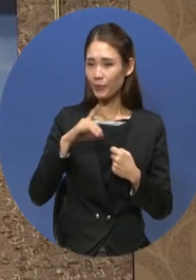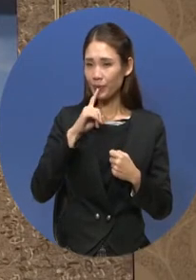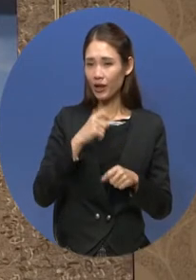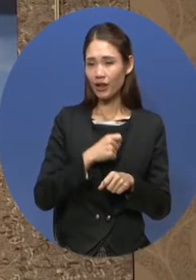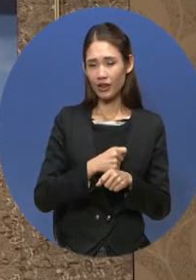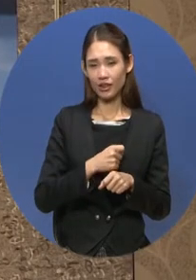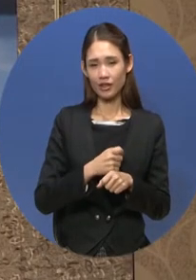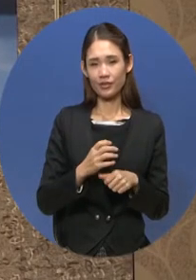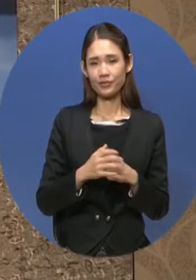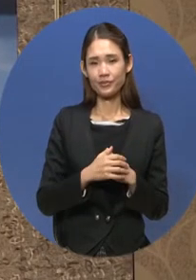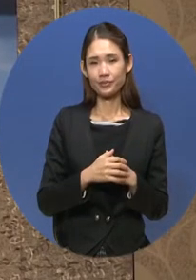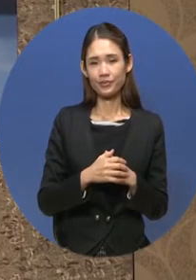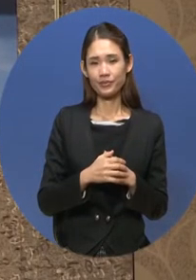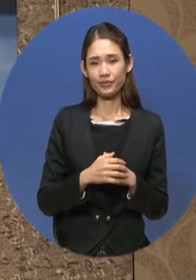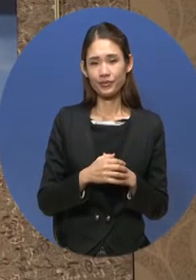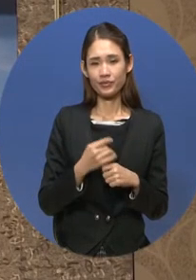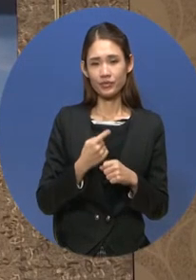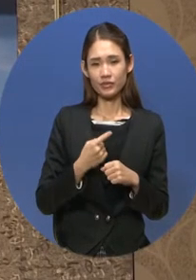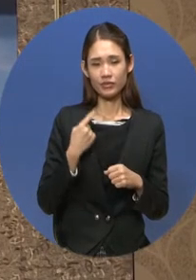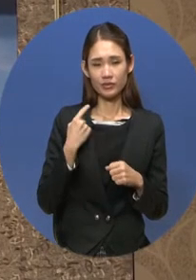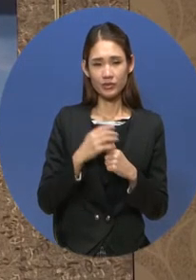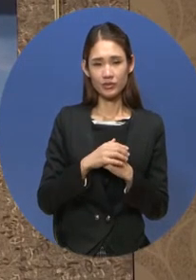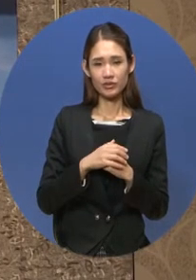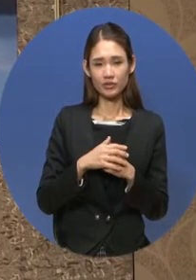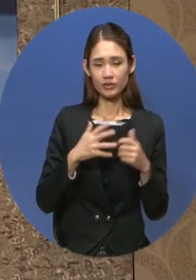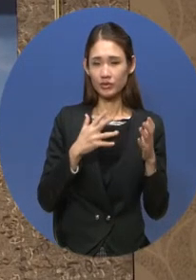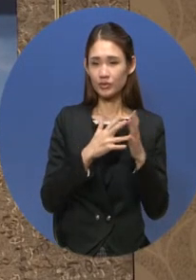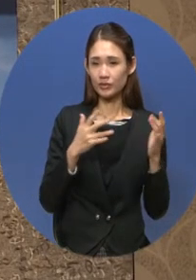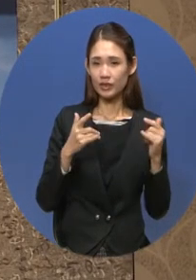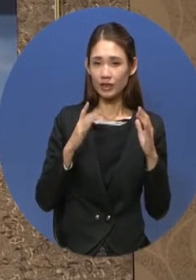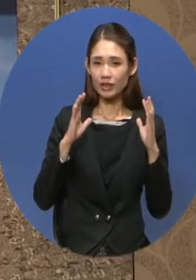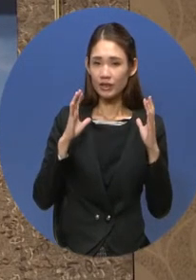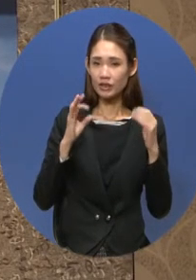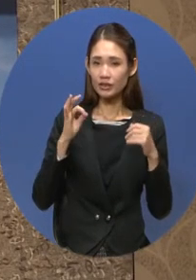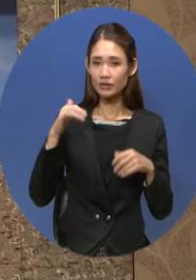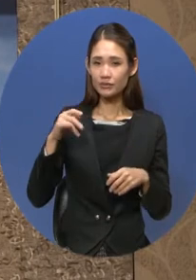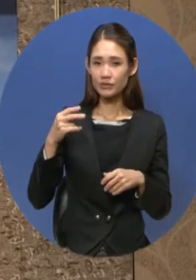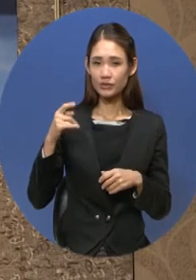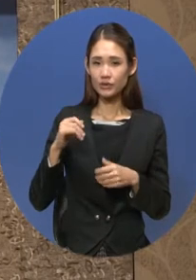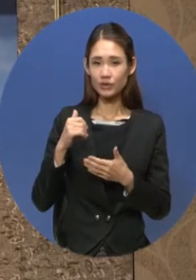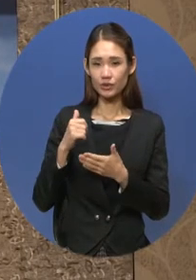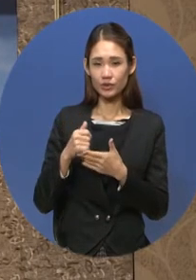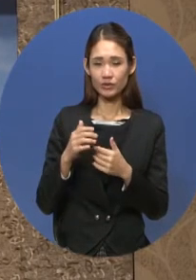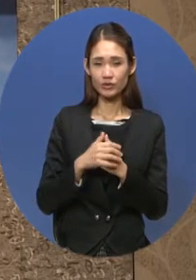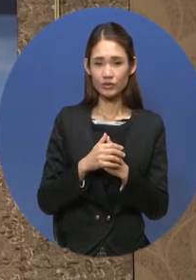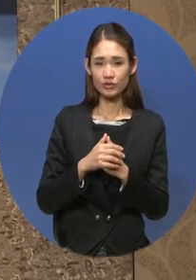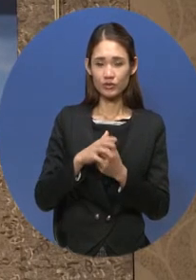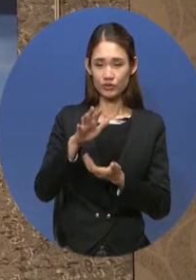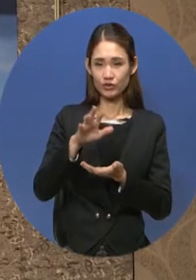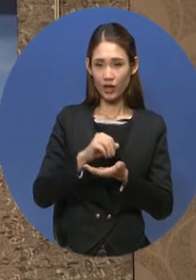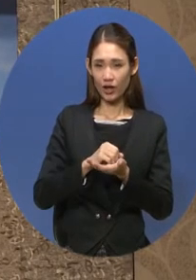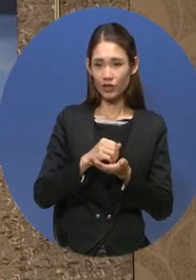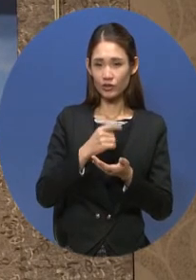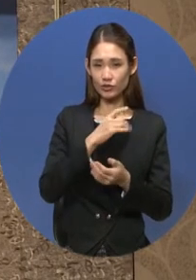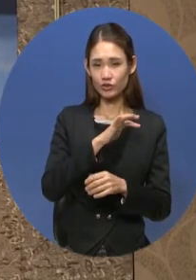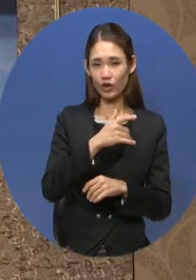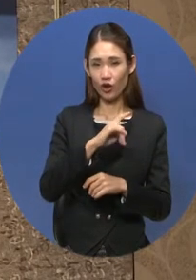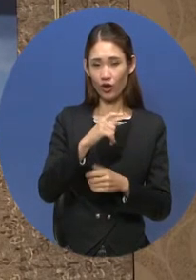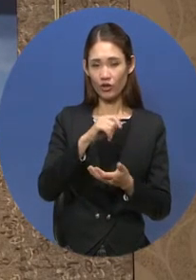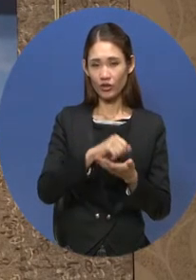해서 작년에 우리 사단법인 그 김소당 회장님께서 네.